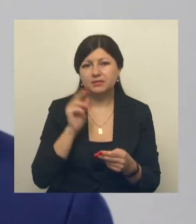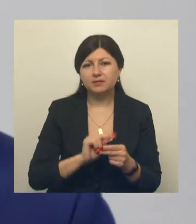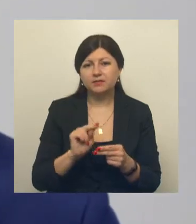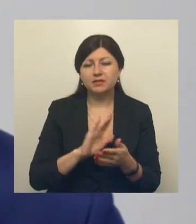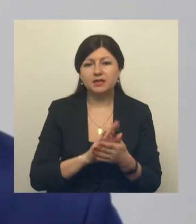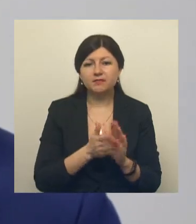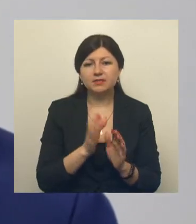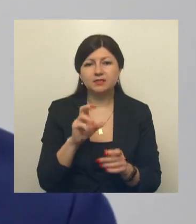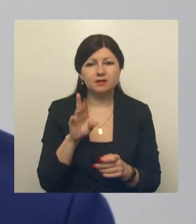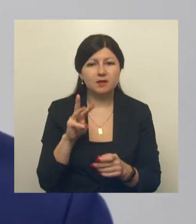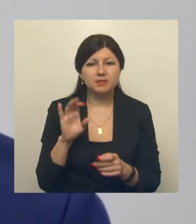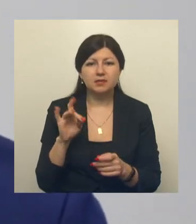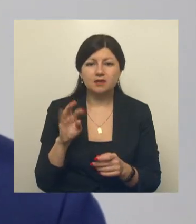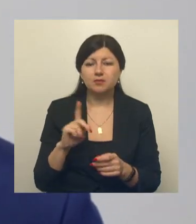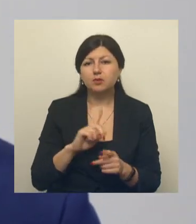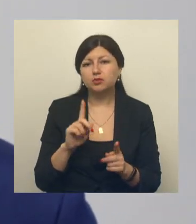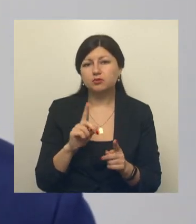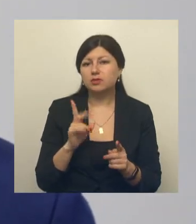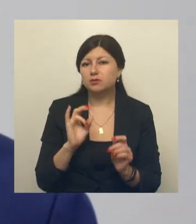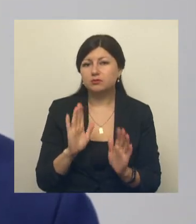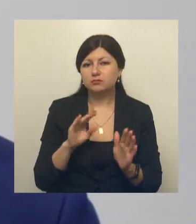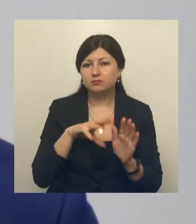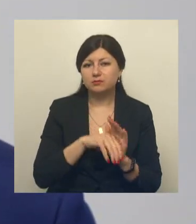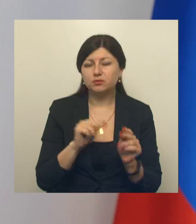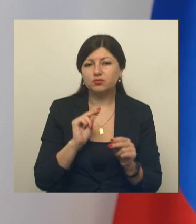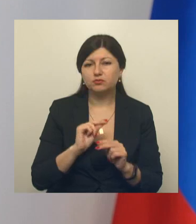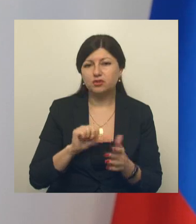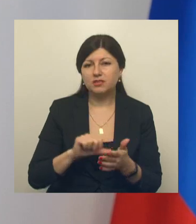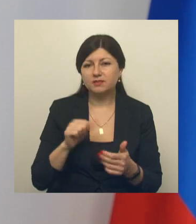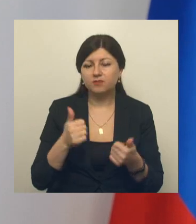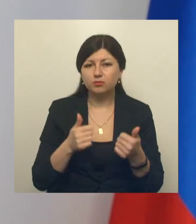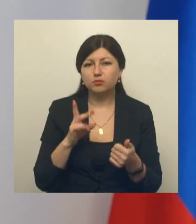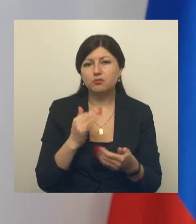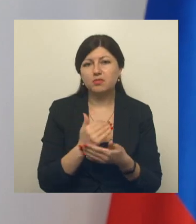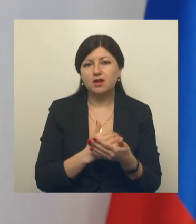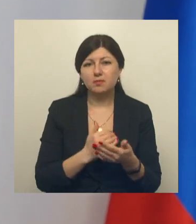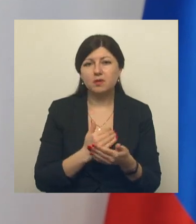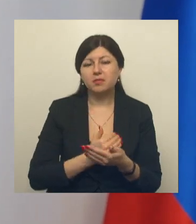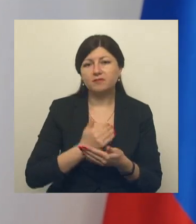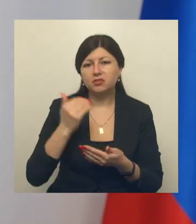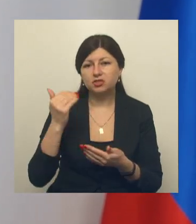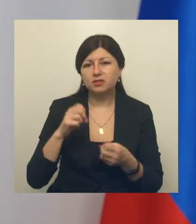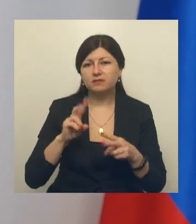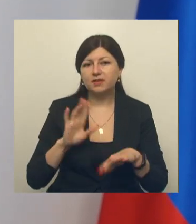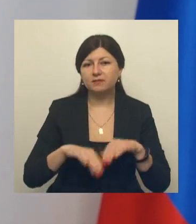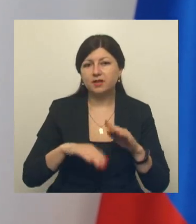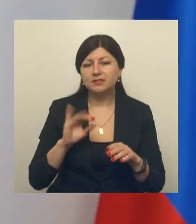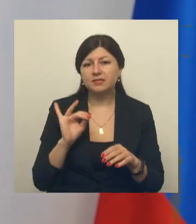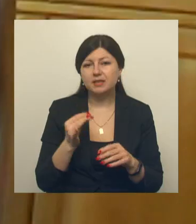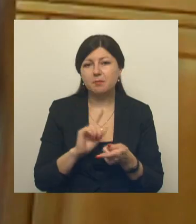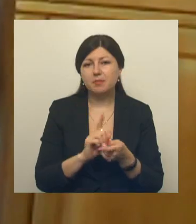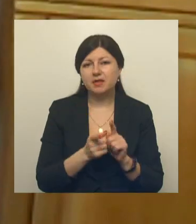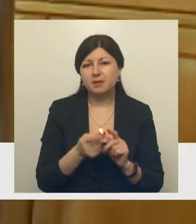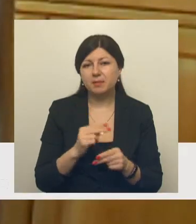что помимо участия в конкурсе будет возможность программы повышения квалификации и переподготовки